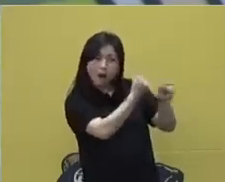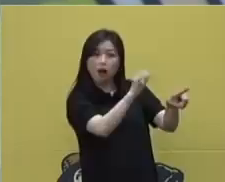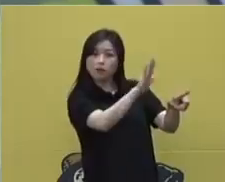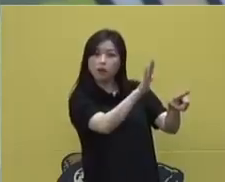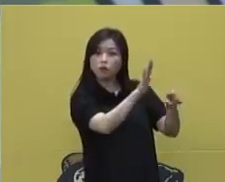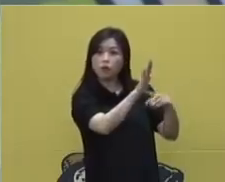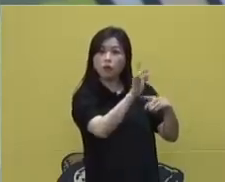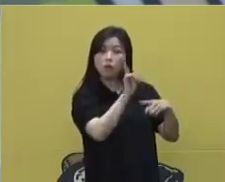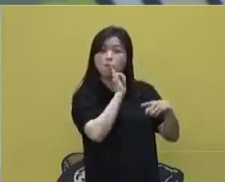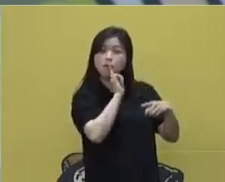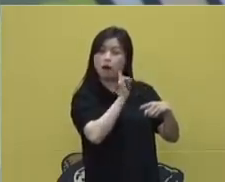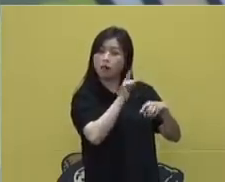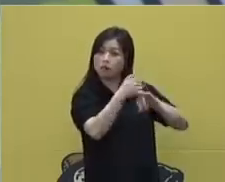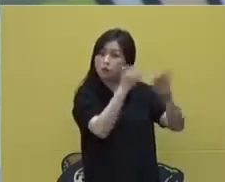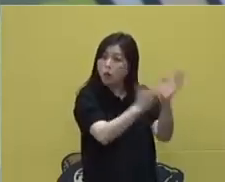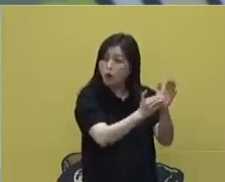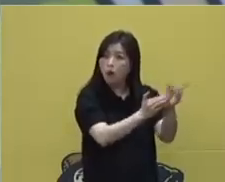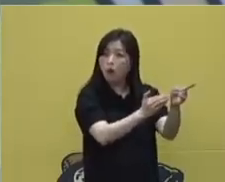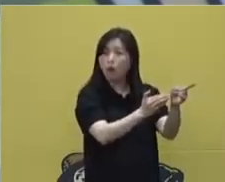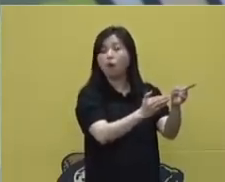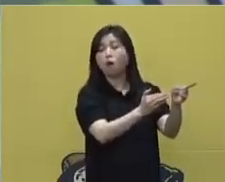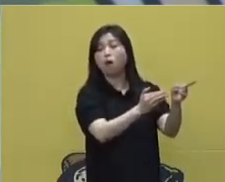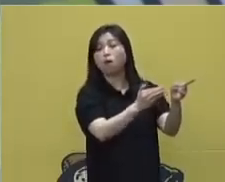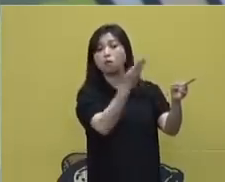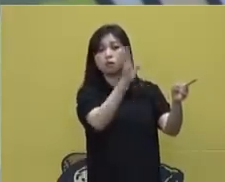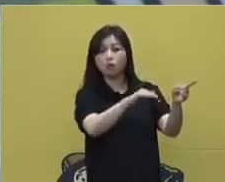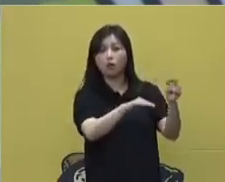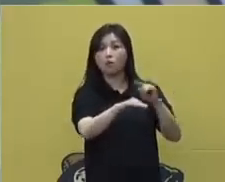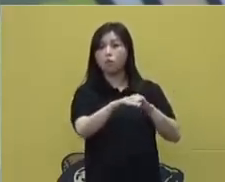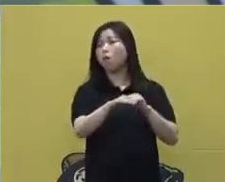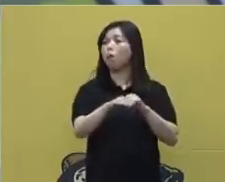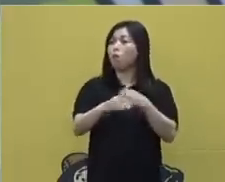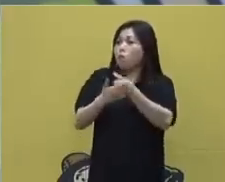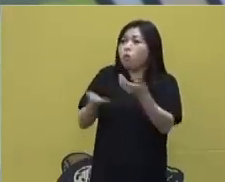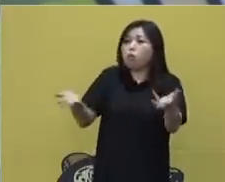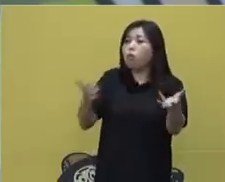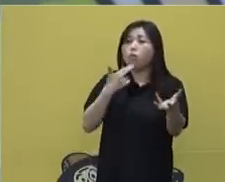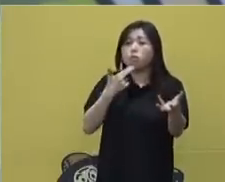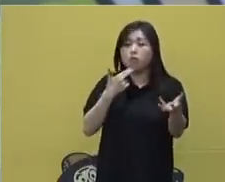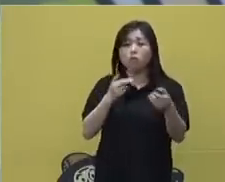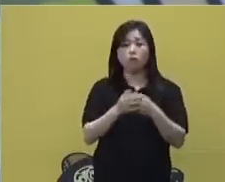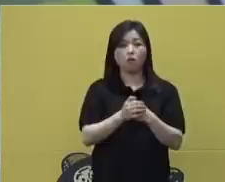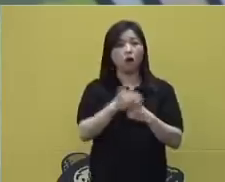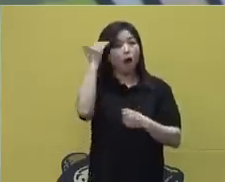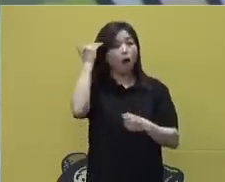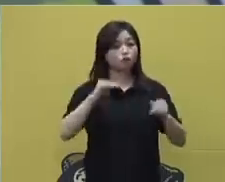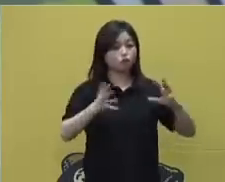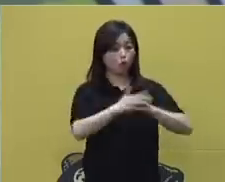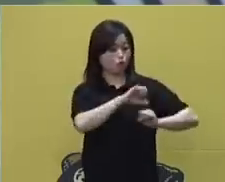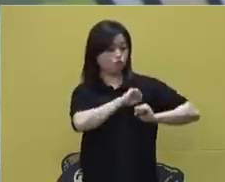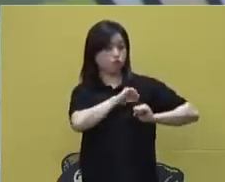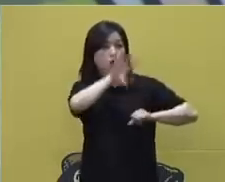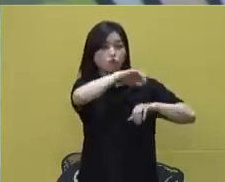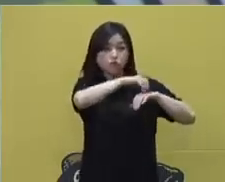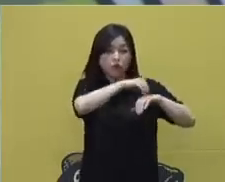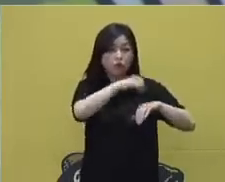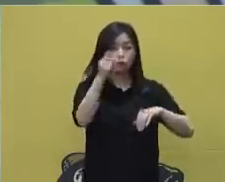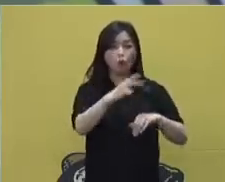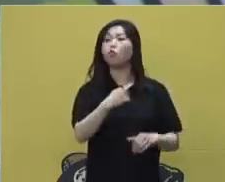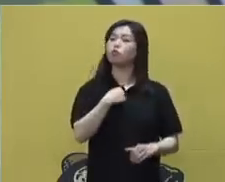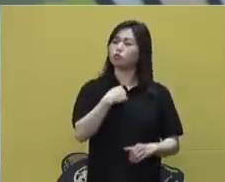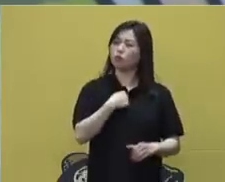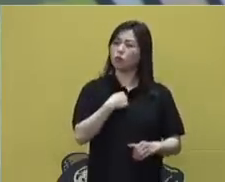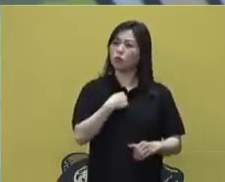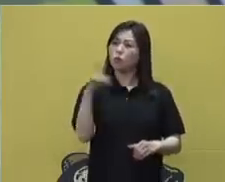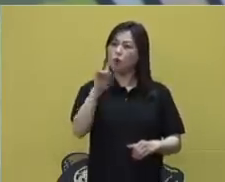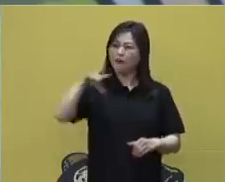어긴 건 아니거든요. 다른 한편으로는 우리가 통상적으로 얘기하듯이 우리나라도 군사 훈련을 하고 또 한편으로 우리도